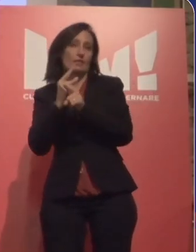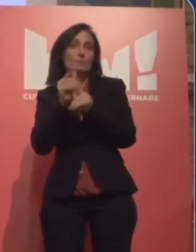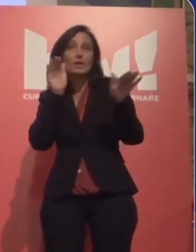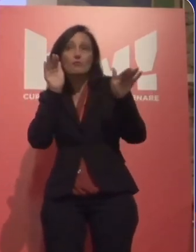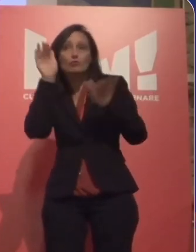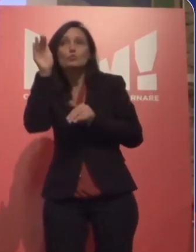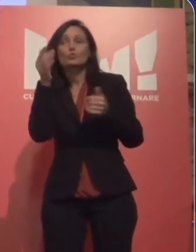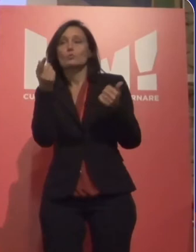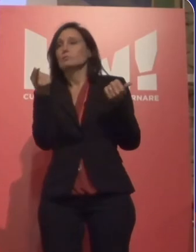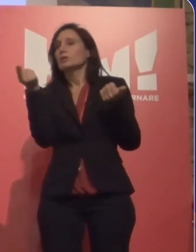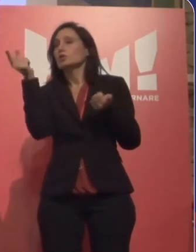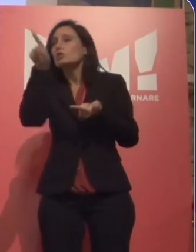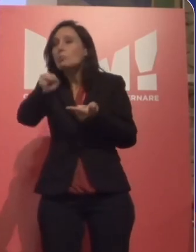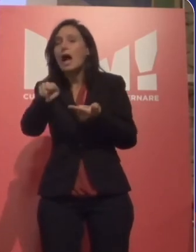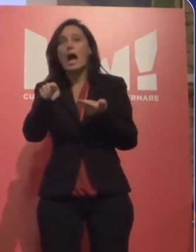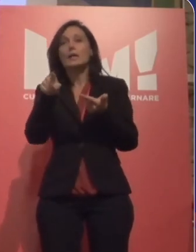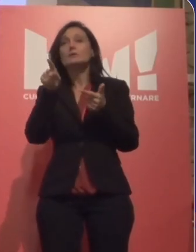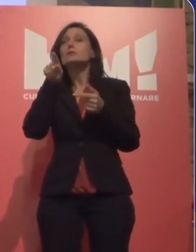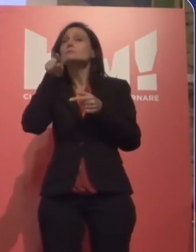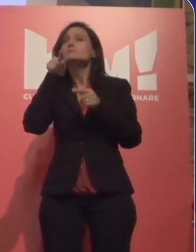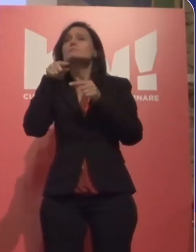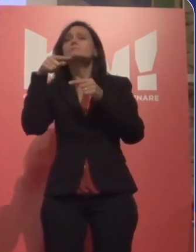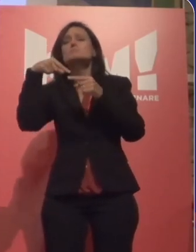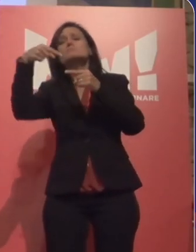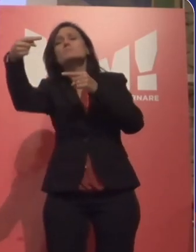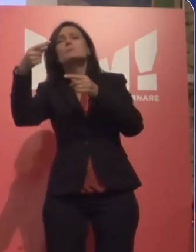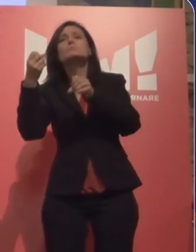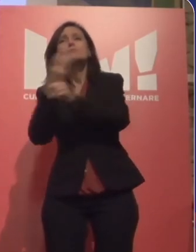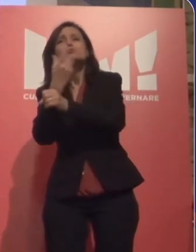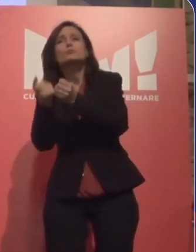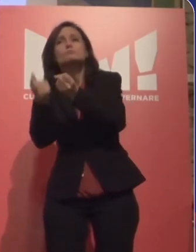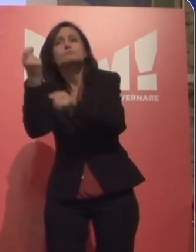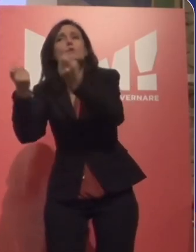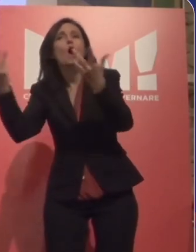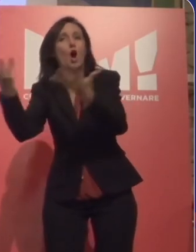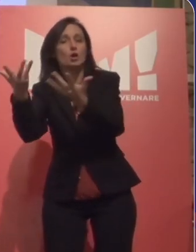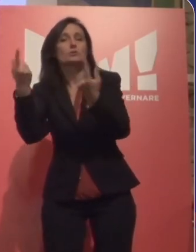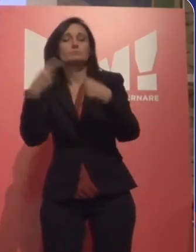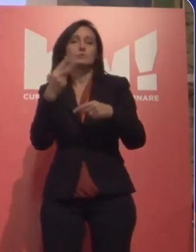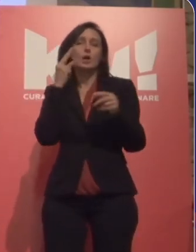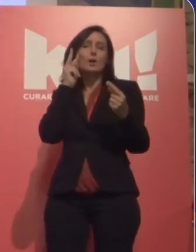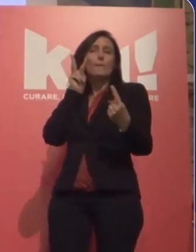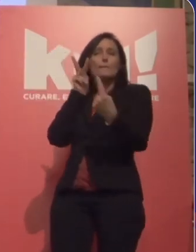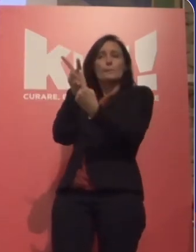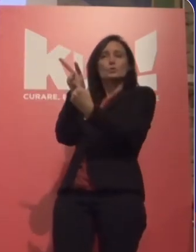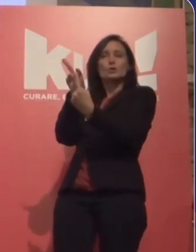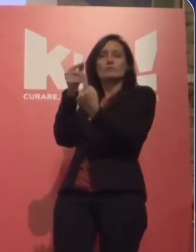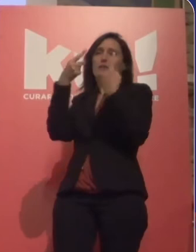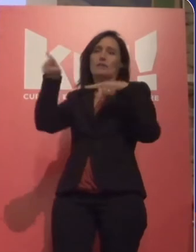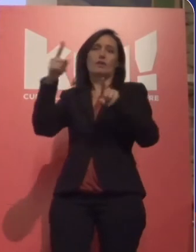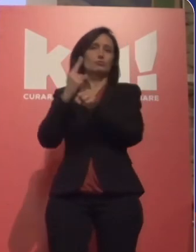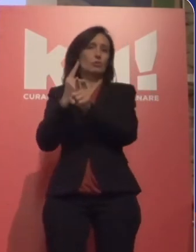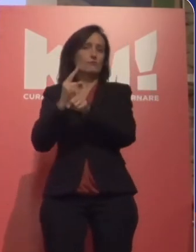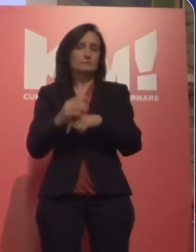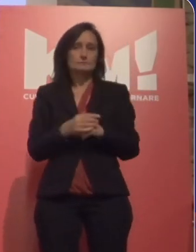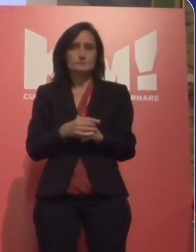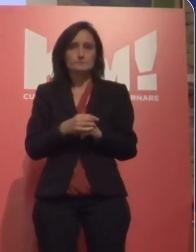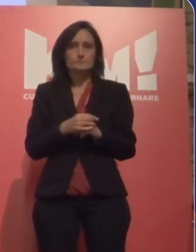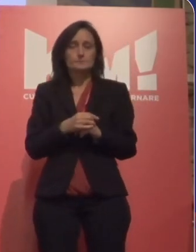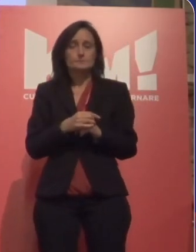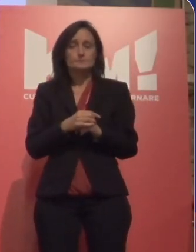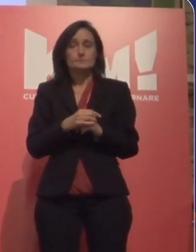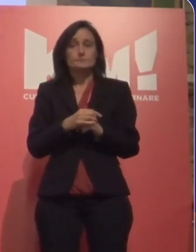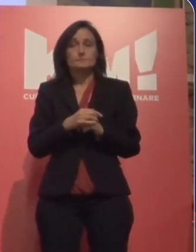futuro su quel che potrebbe essere in questo quadro e non certo per